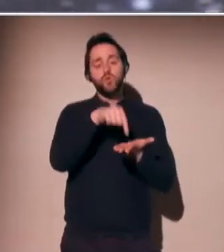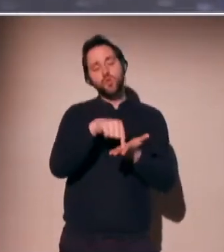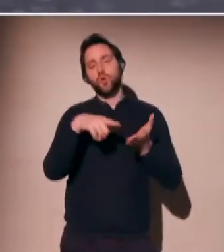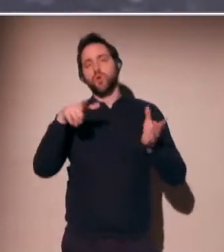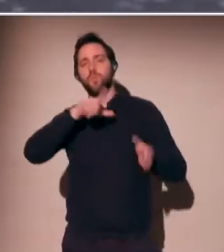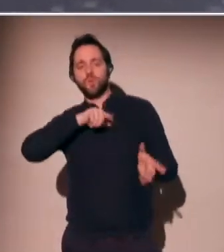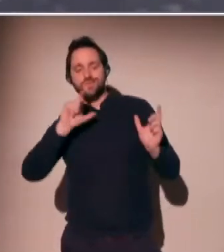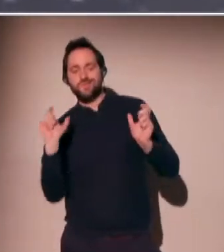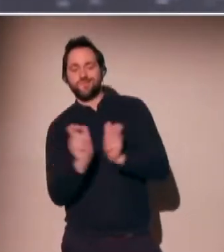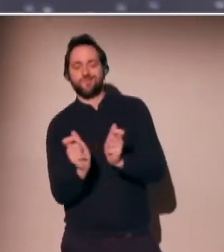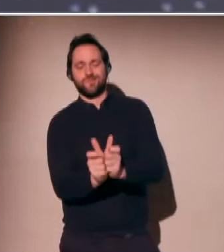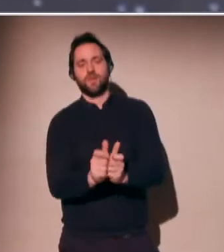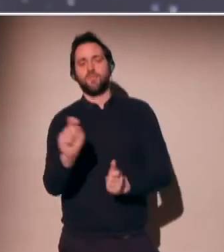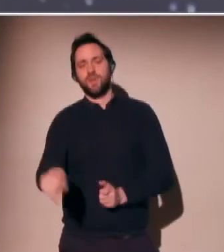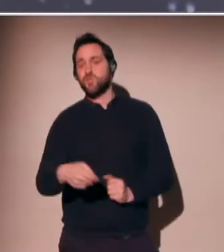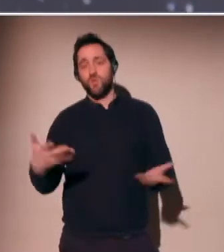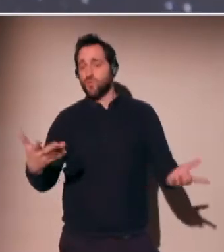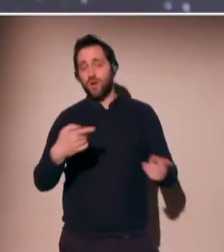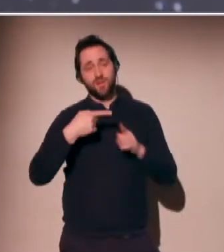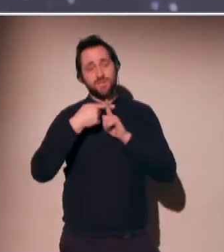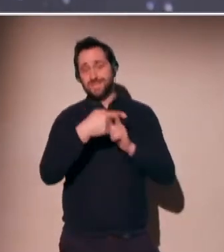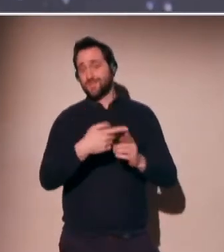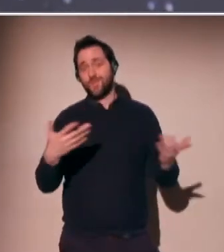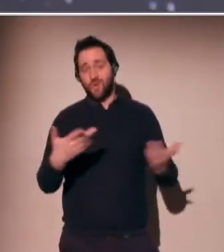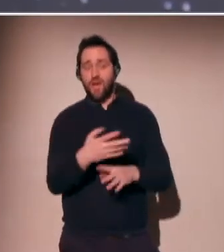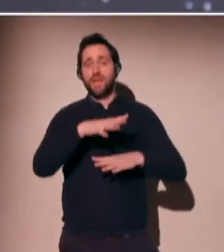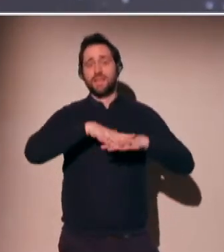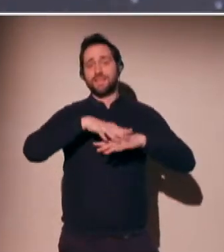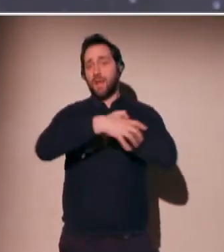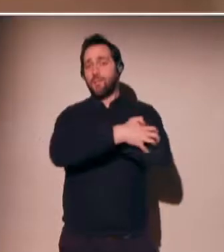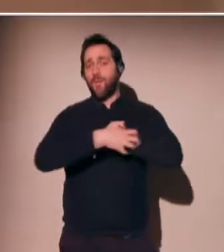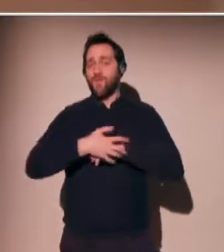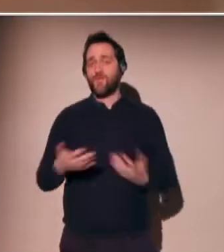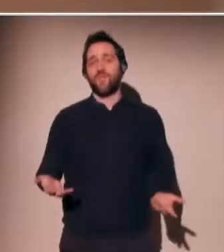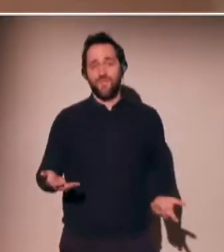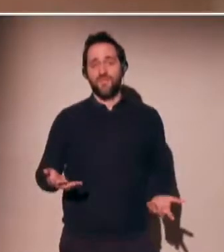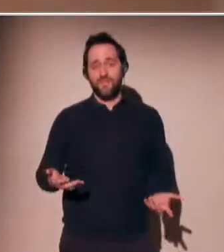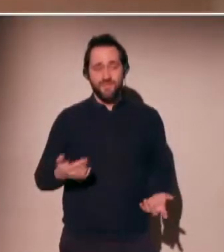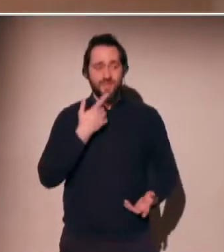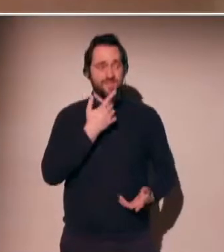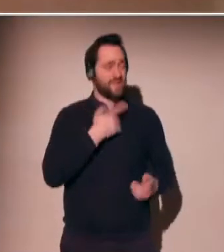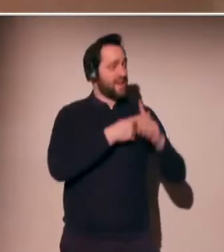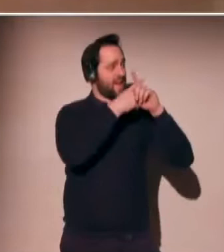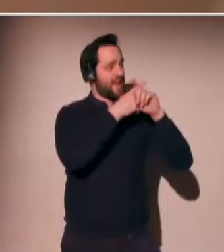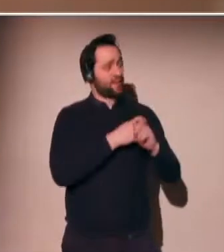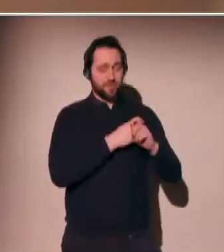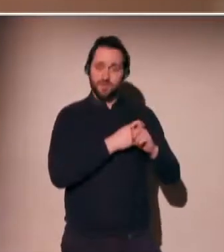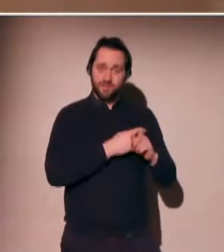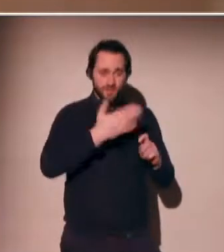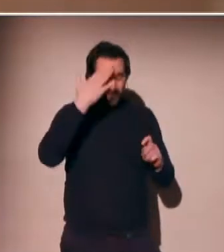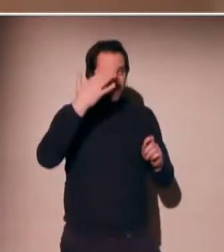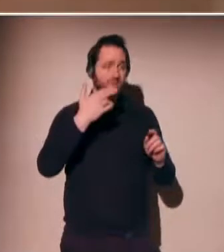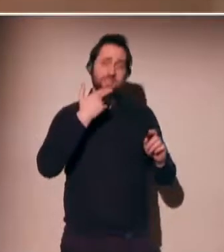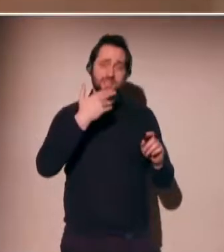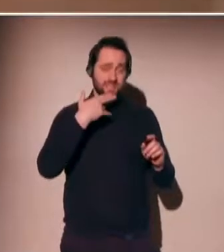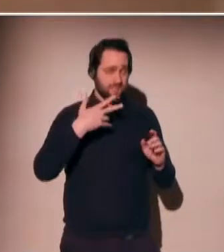des quartiers les plus défavorisés. Donc, ça veut dire qu'en utilisant ces algorithmes, eh bien, on ne fait que propager eh bien, ce